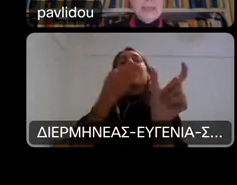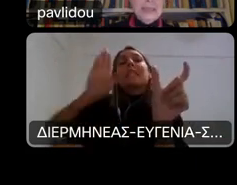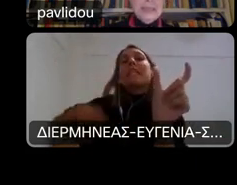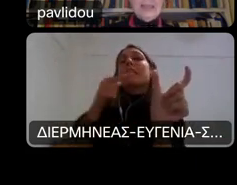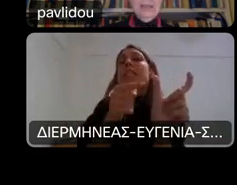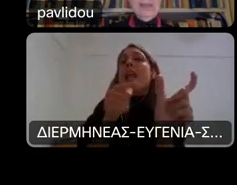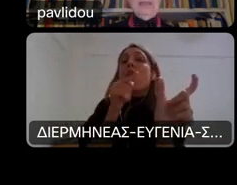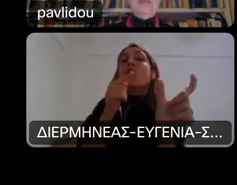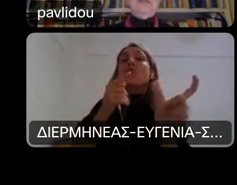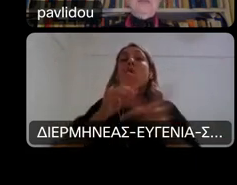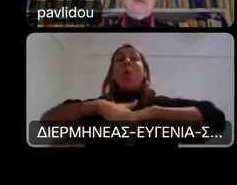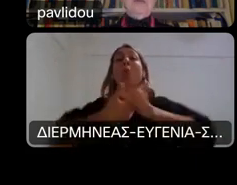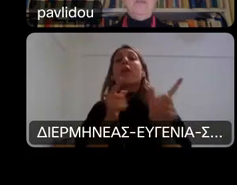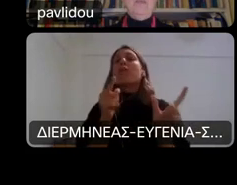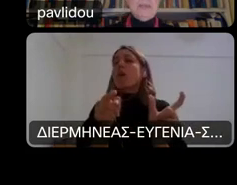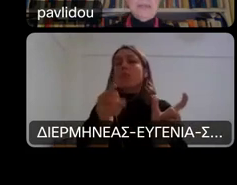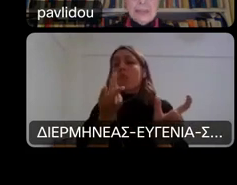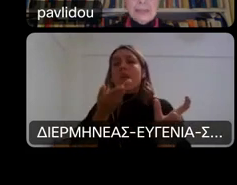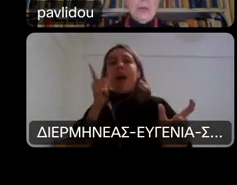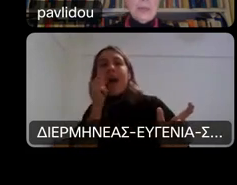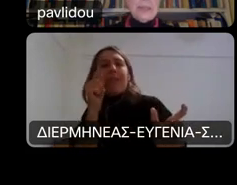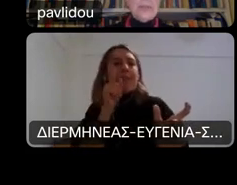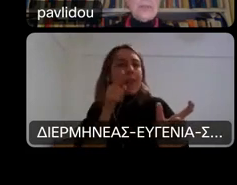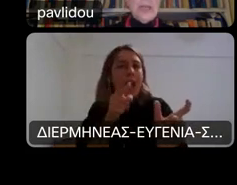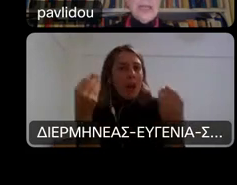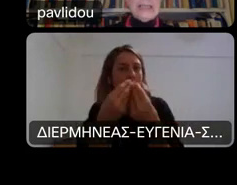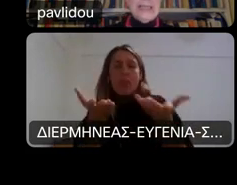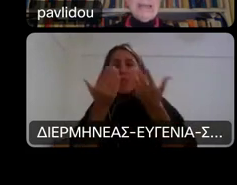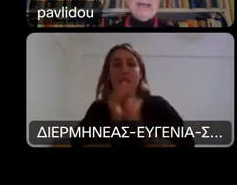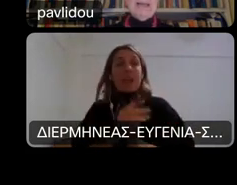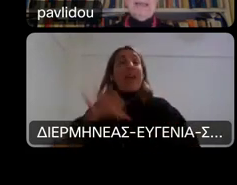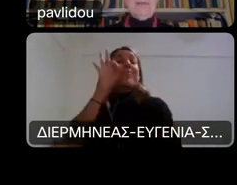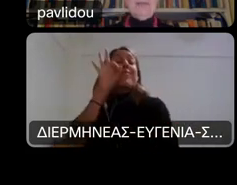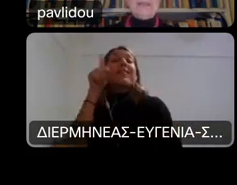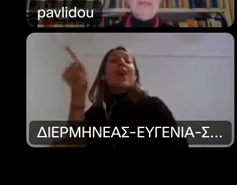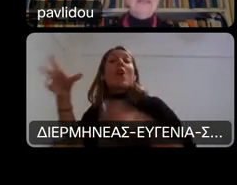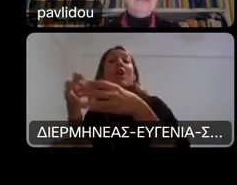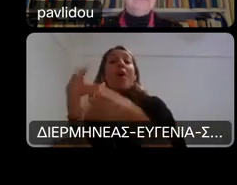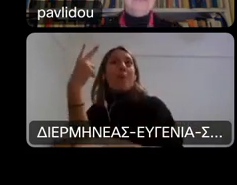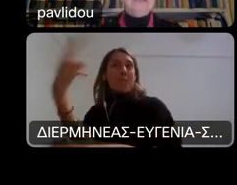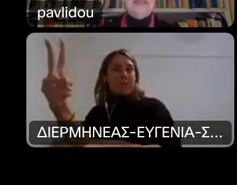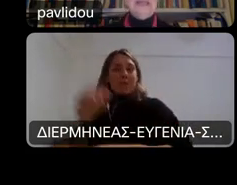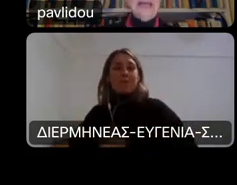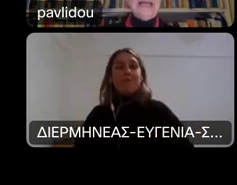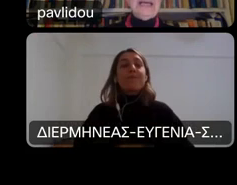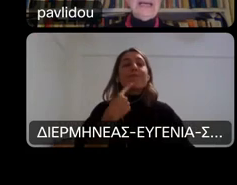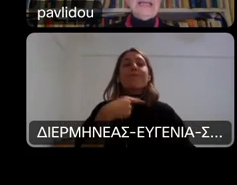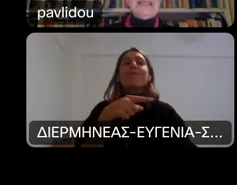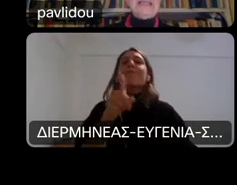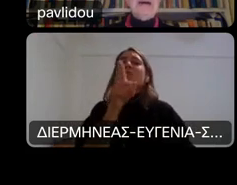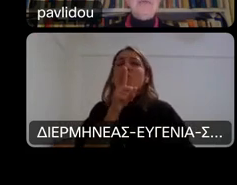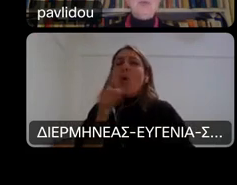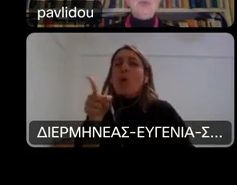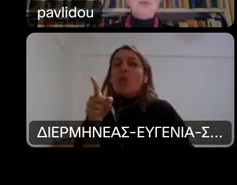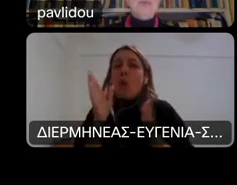φεμινιστικής ομάδας στη Θεσσαλονίκη. Στην ίδια κατεύθυνση είναι η